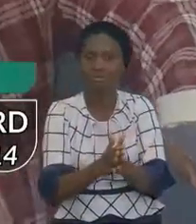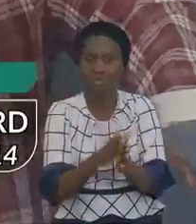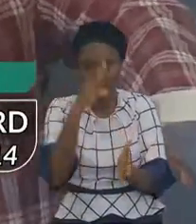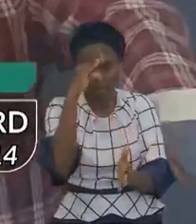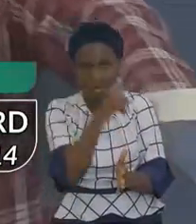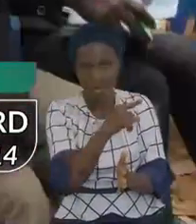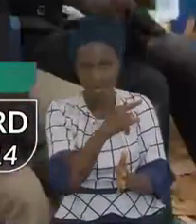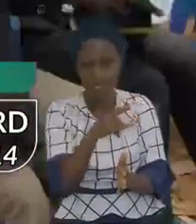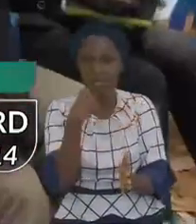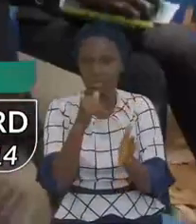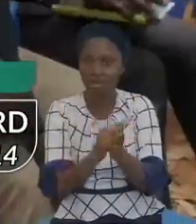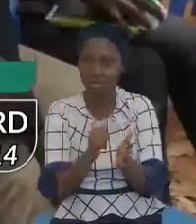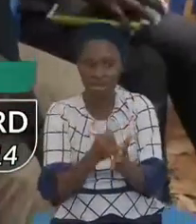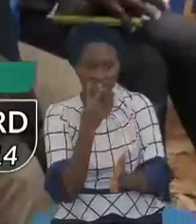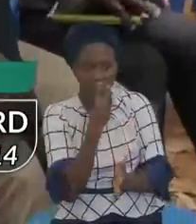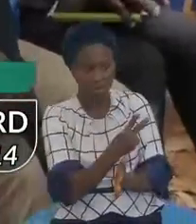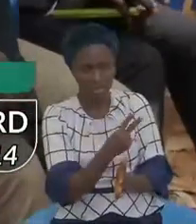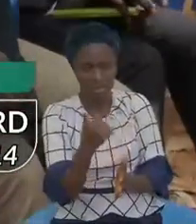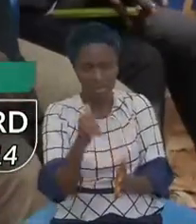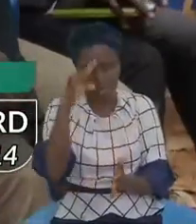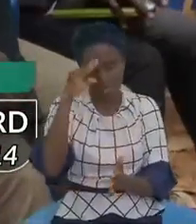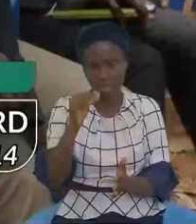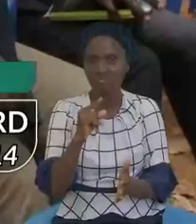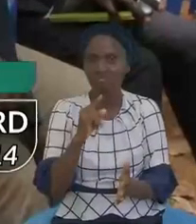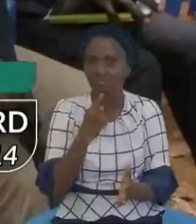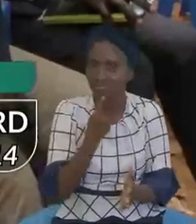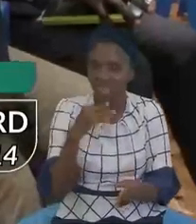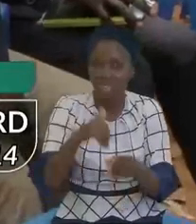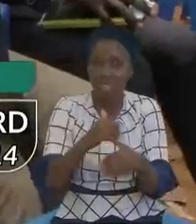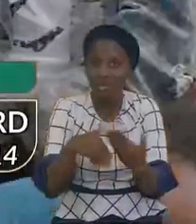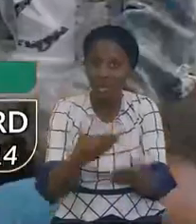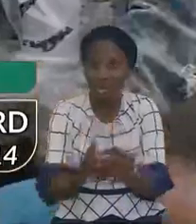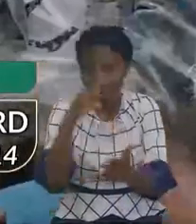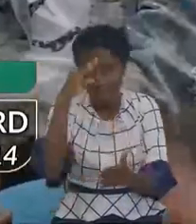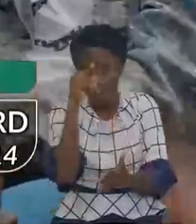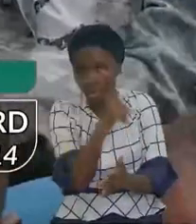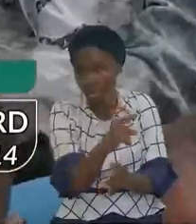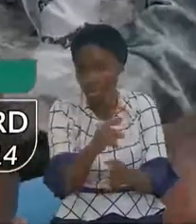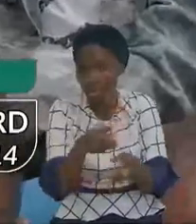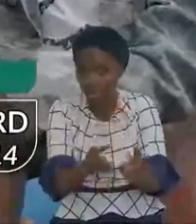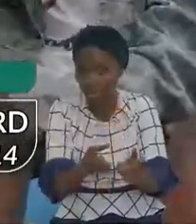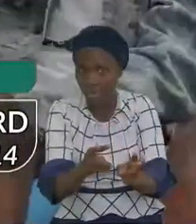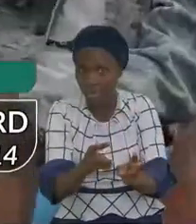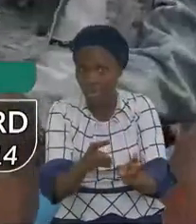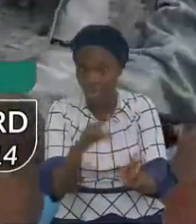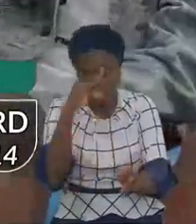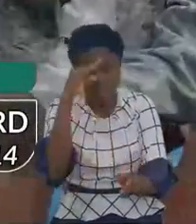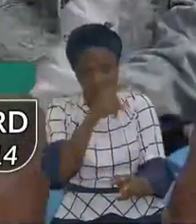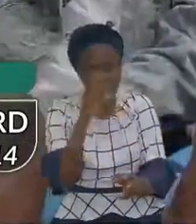Et si tu vois un homme diligent dans toute sa voie, il se tiendra devant les rois, il ne tiendra pas devant n'importe